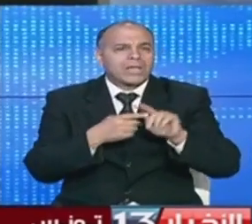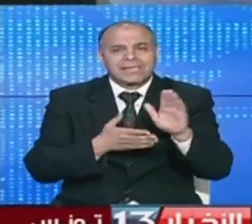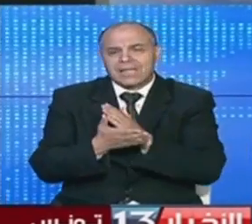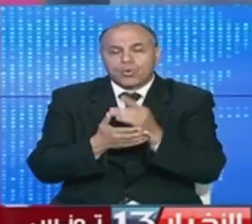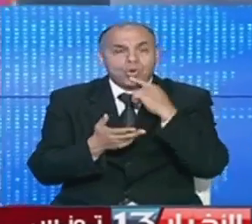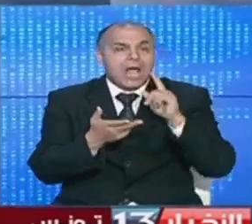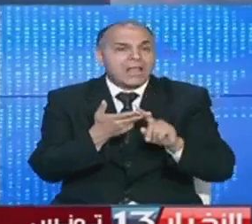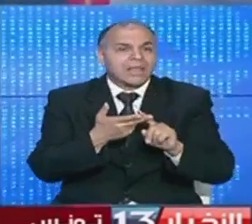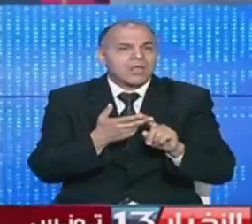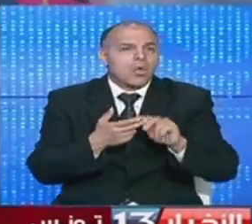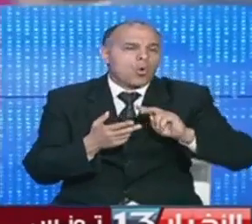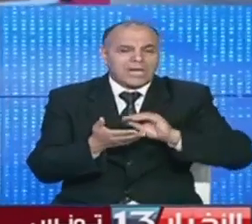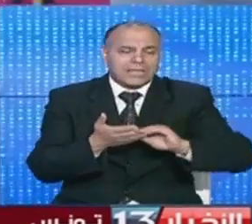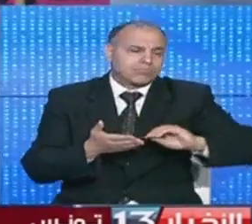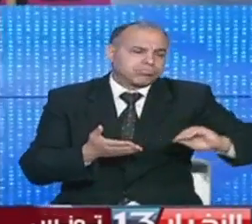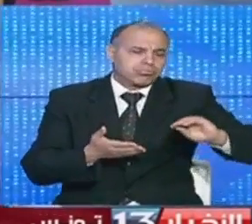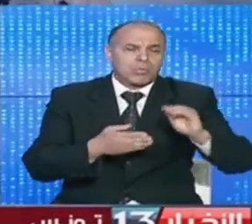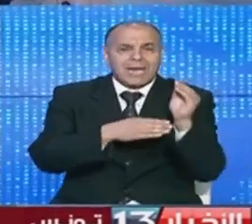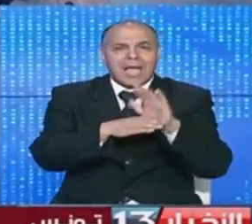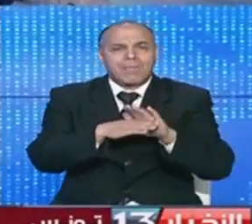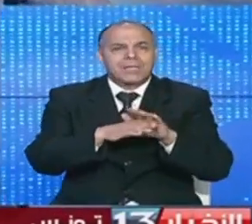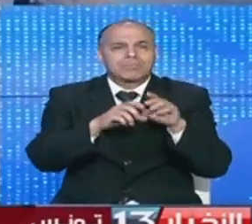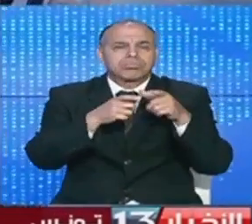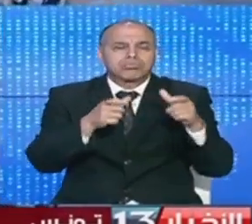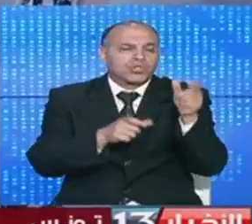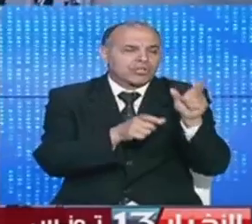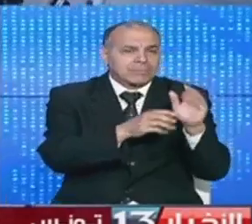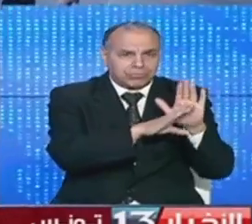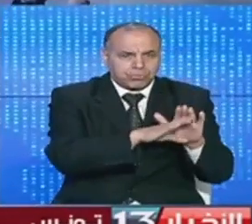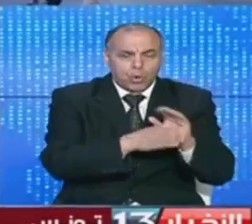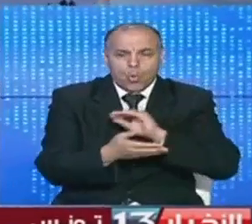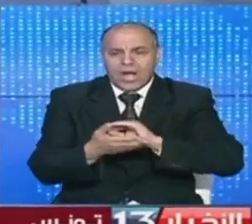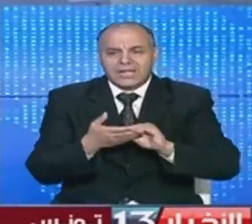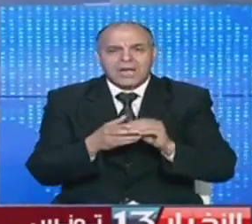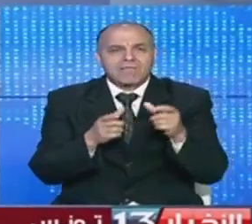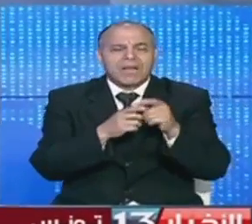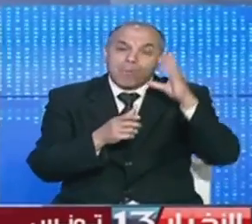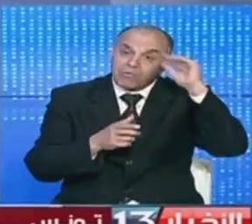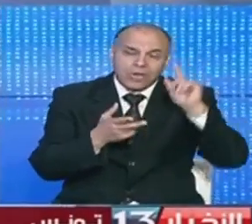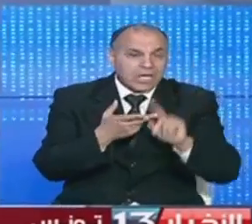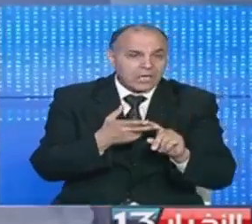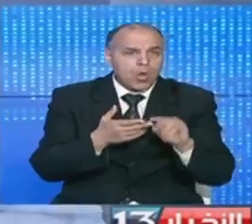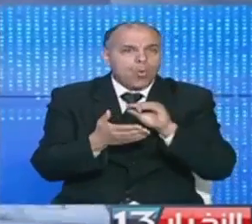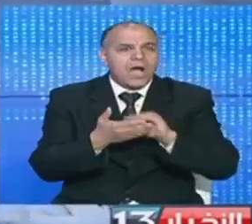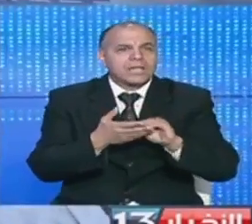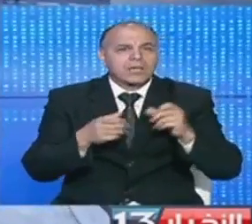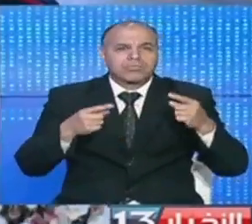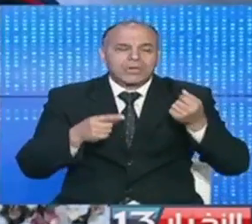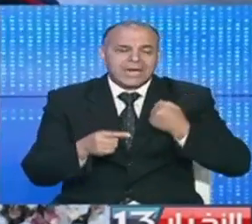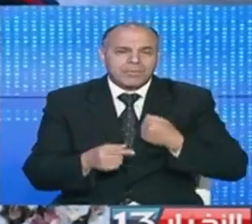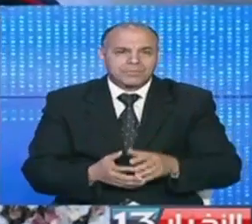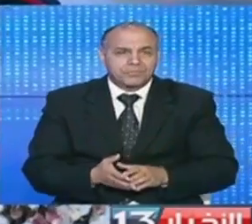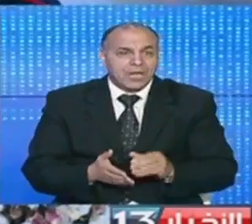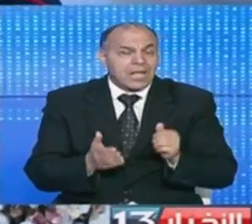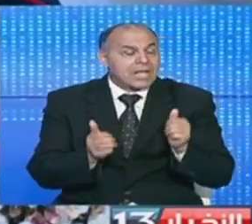تشكيلات لمختلف الإدارات من حماية المنشآت والشخصيات وإدارة الفرق المختصة وإدارة مجابهة الإرهاب.